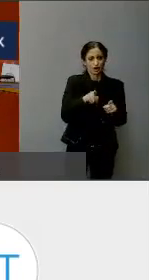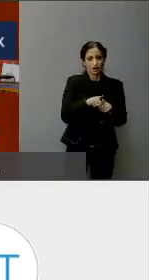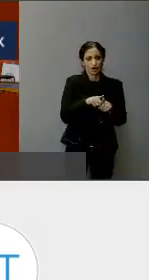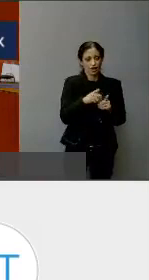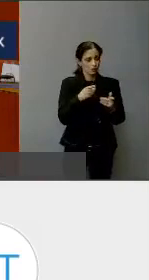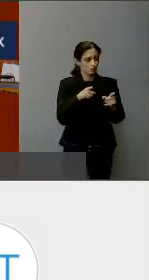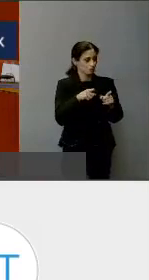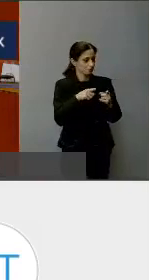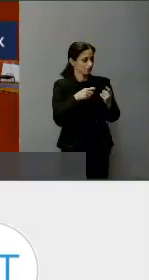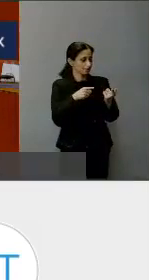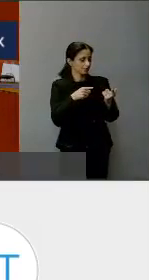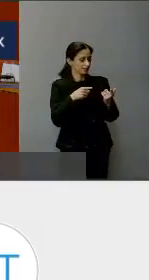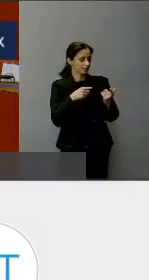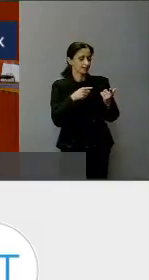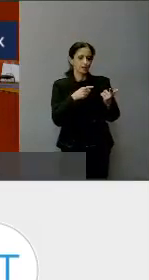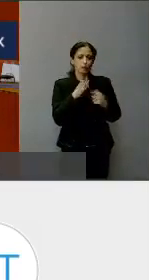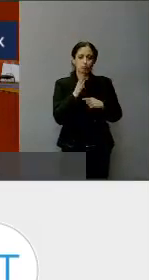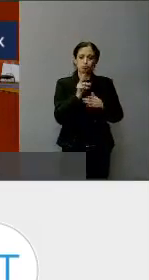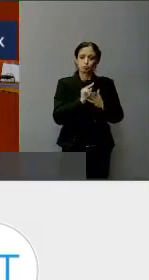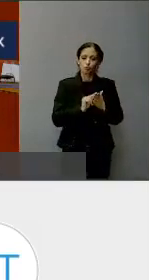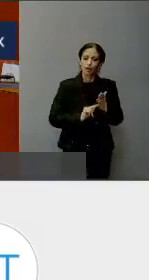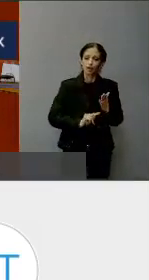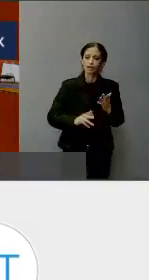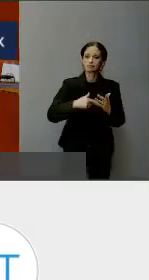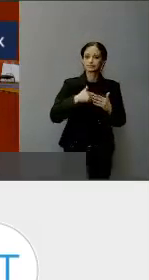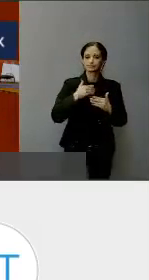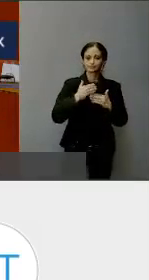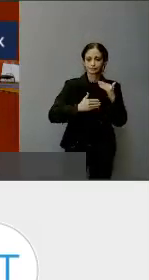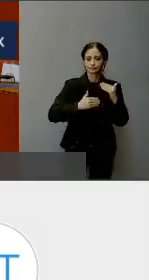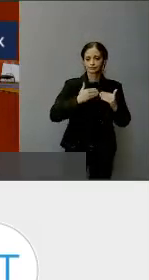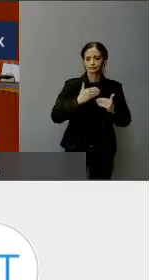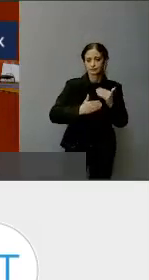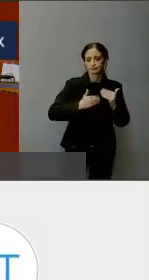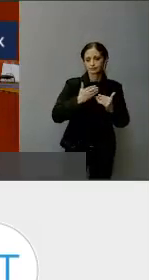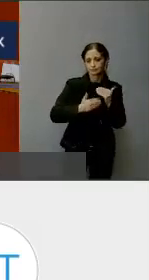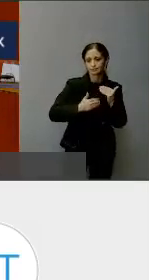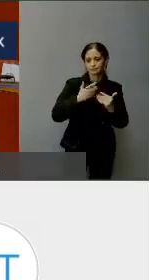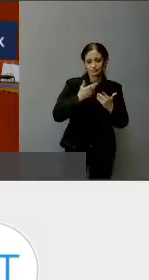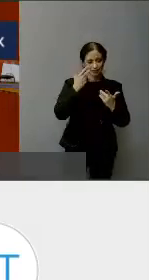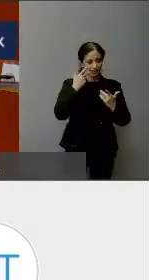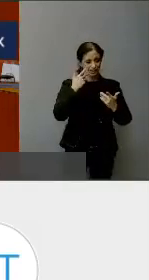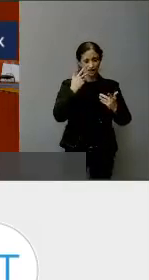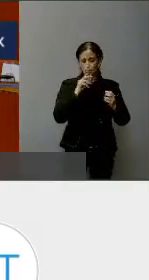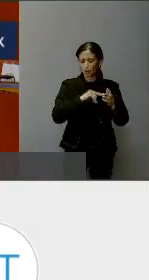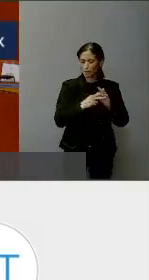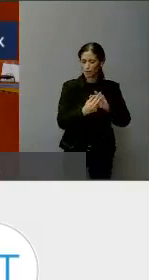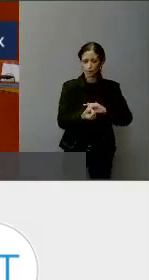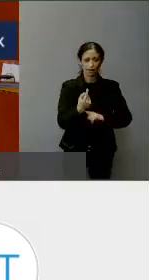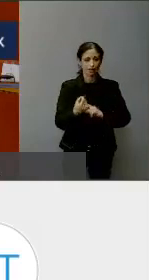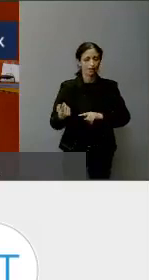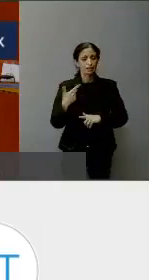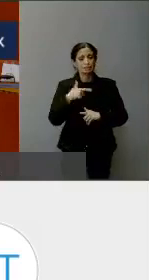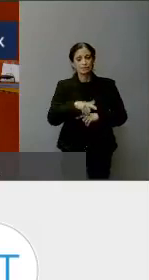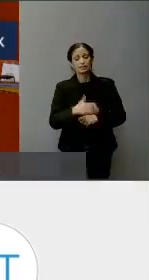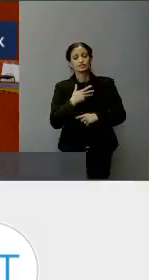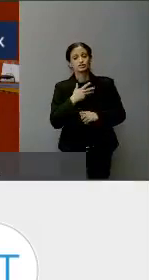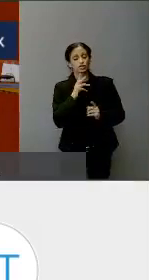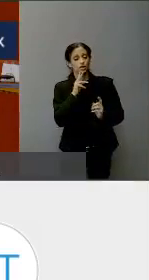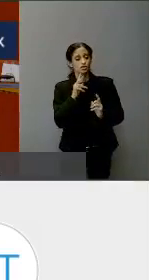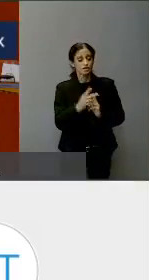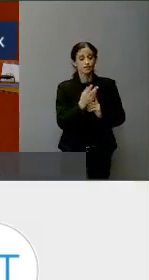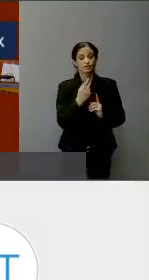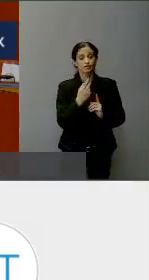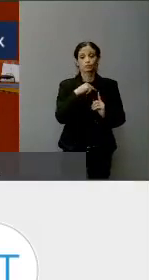burocratiche che prevedono comunque delle osservazioni delle controdeduzioni anche della